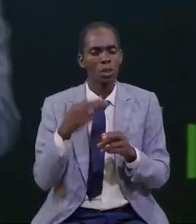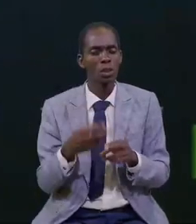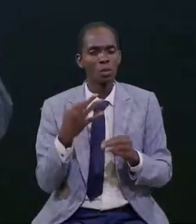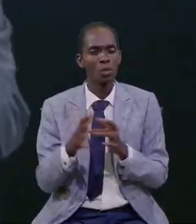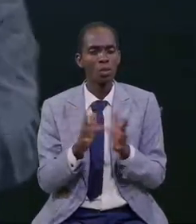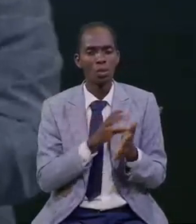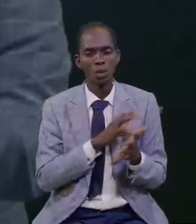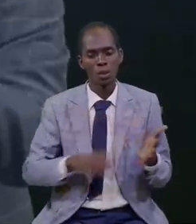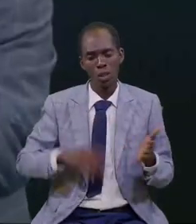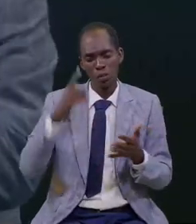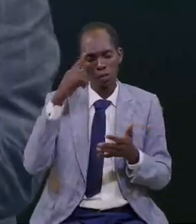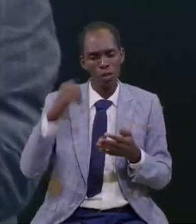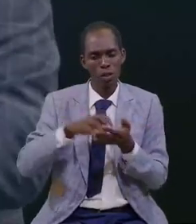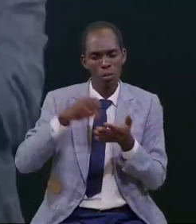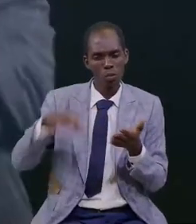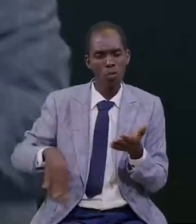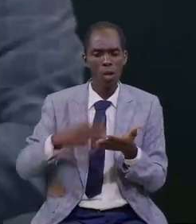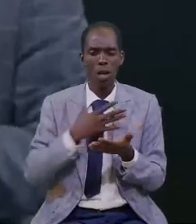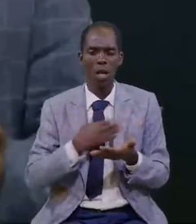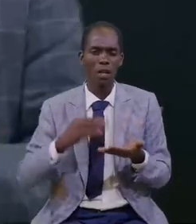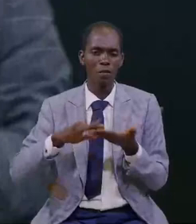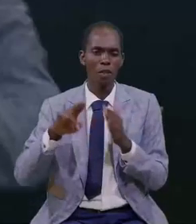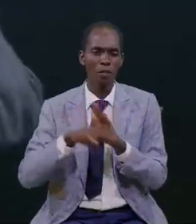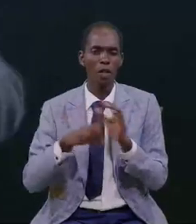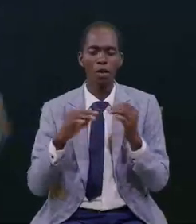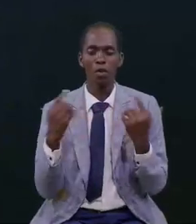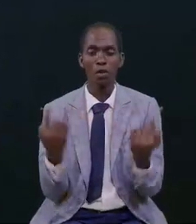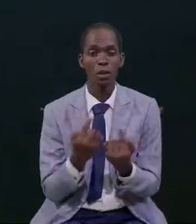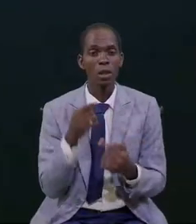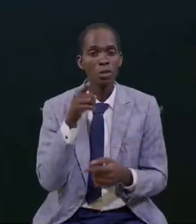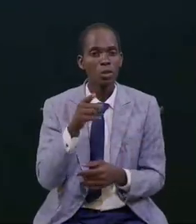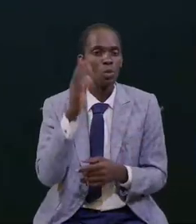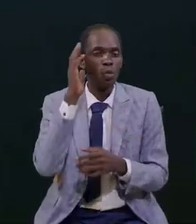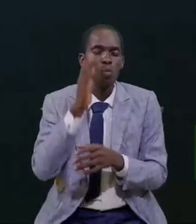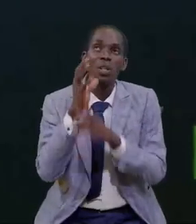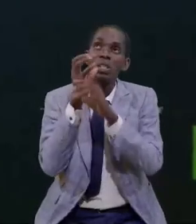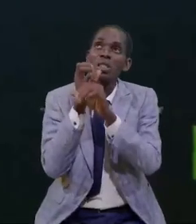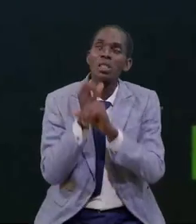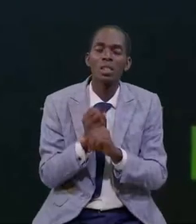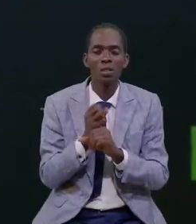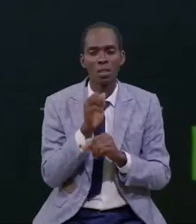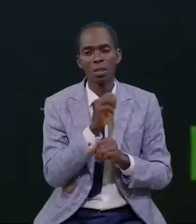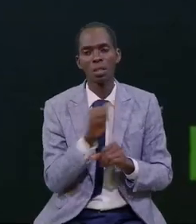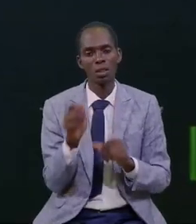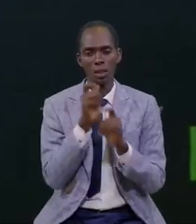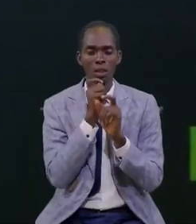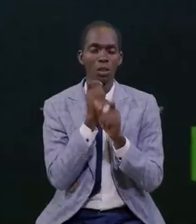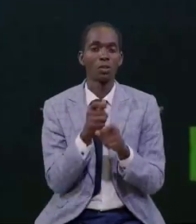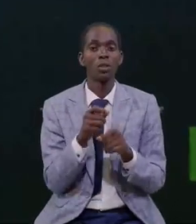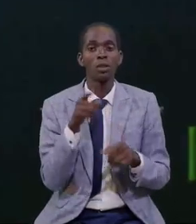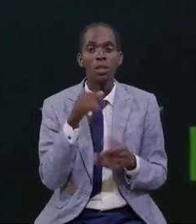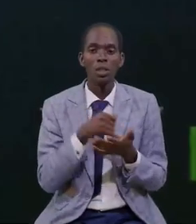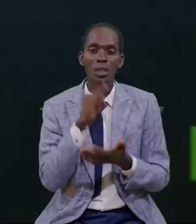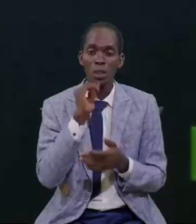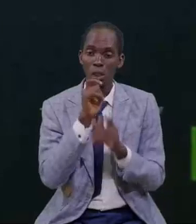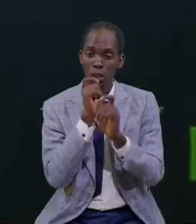vos péchés et vous recevrez le don c'est un don vous doz devez avoir soif comme vous avez soif ce soir